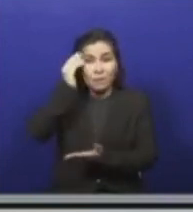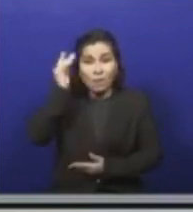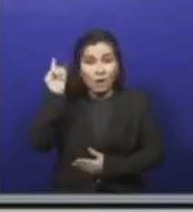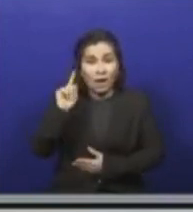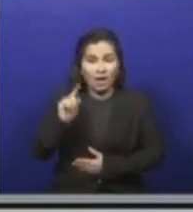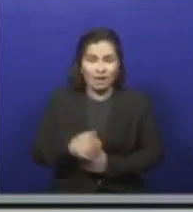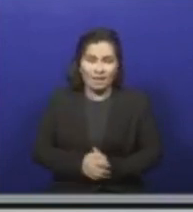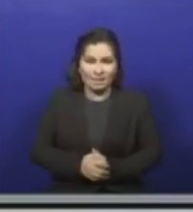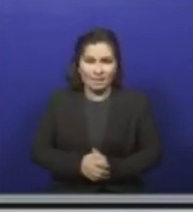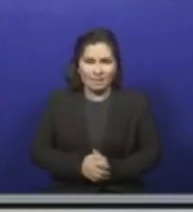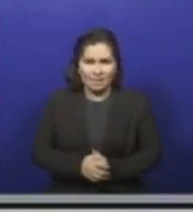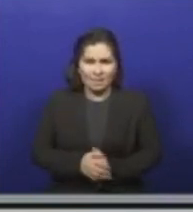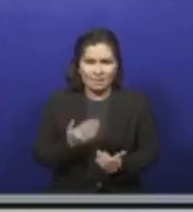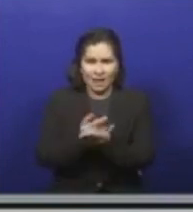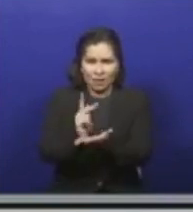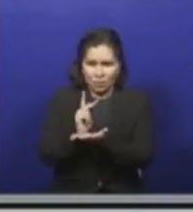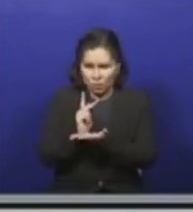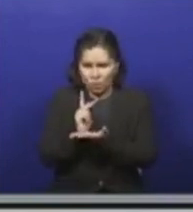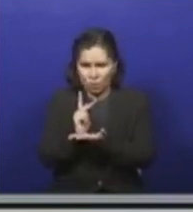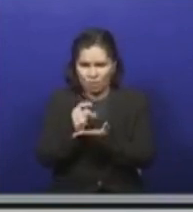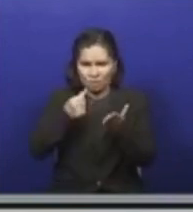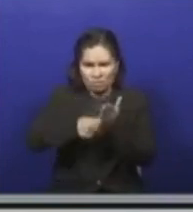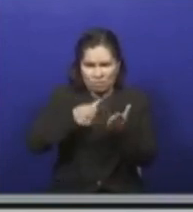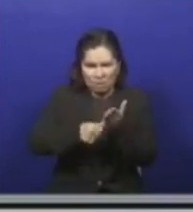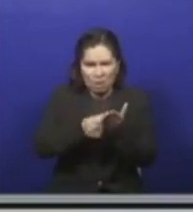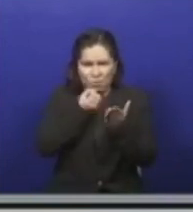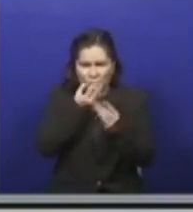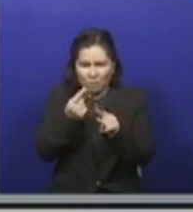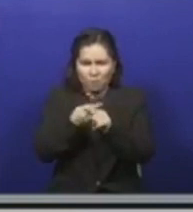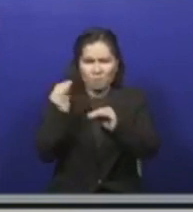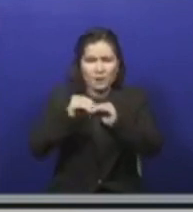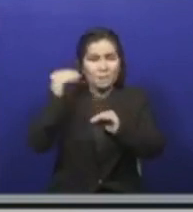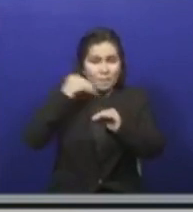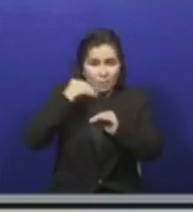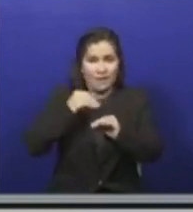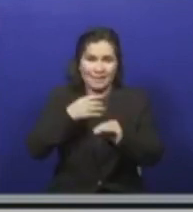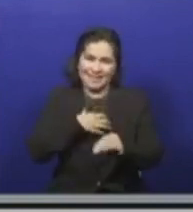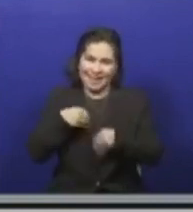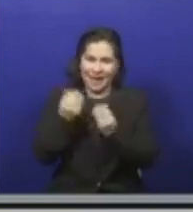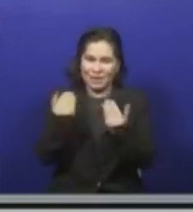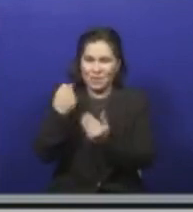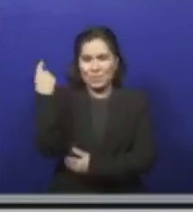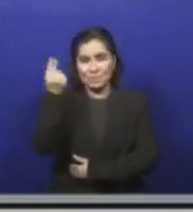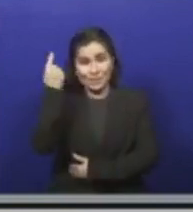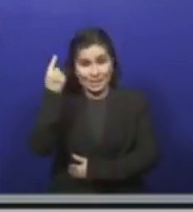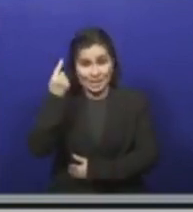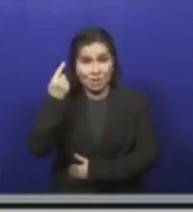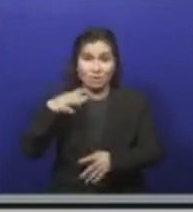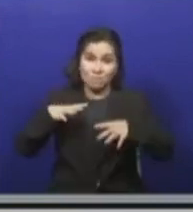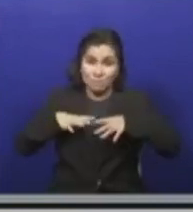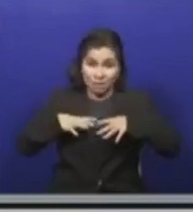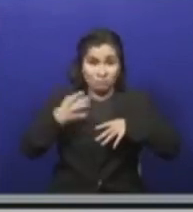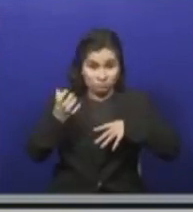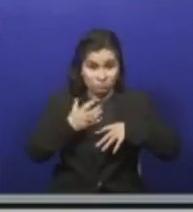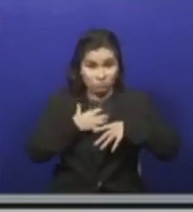และไม่รู้ด้วยว่าจะใช้เงินกู้นี้หมดเมื่อไหร่เพราะดอกเบี้ยมันก็เพิ่มทุกวันเพื่อจะเอาให้ลูกคนโตเนี่ยไปเที่ยวสวนนงนุชพัทยา